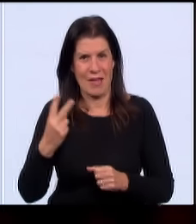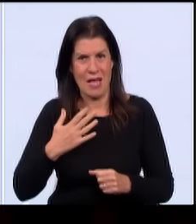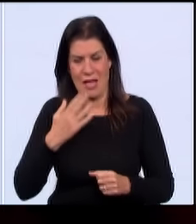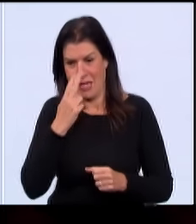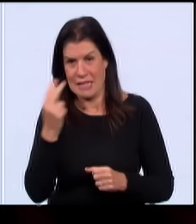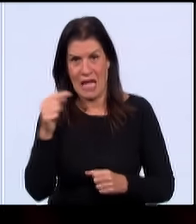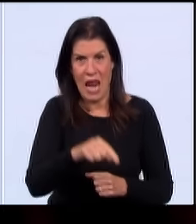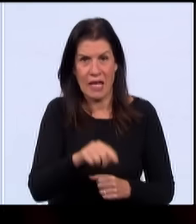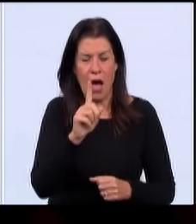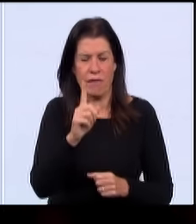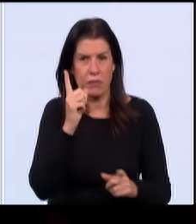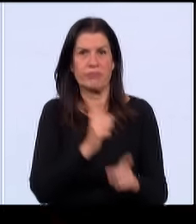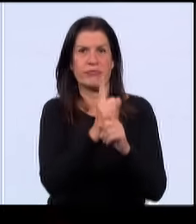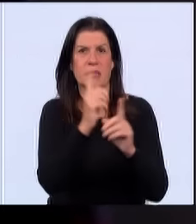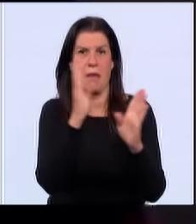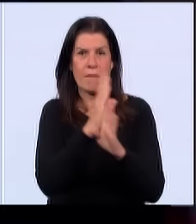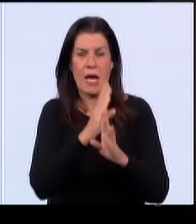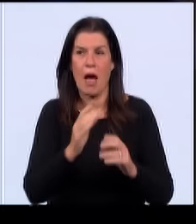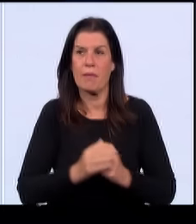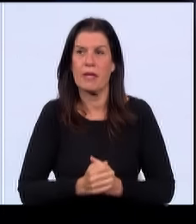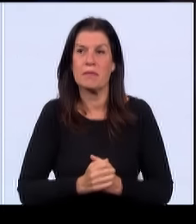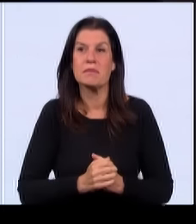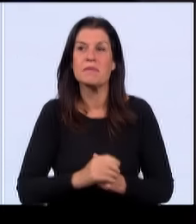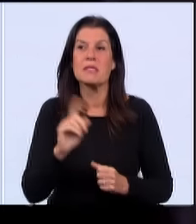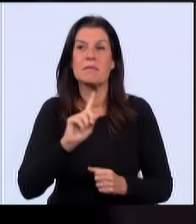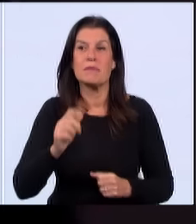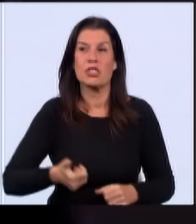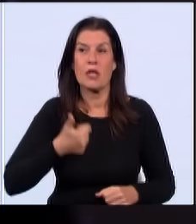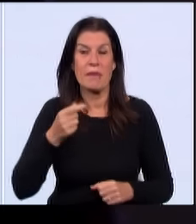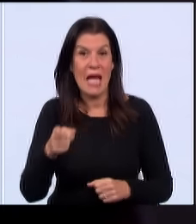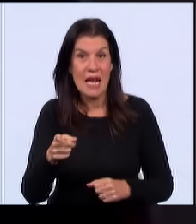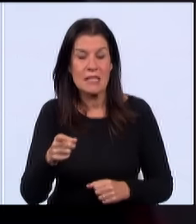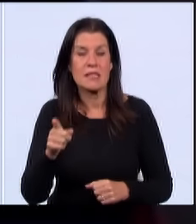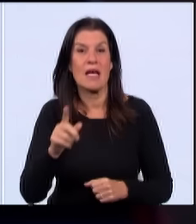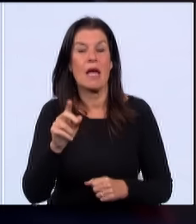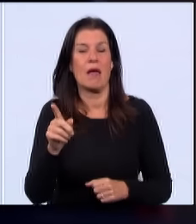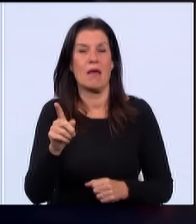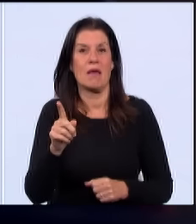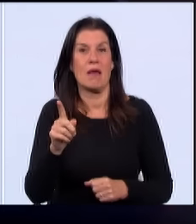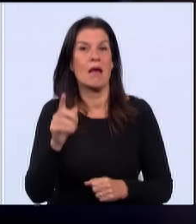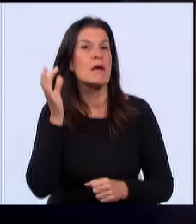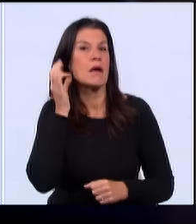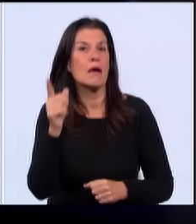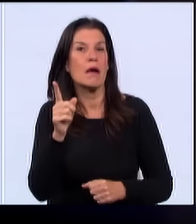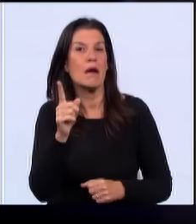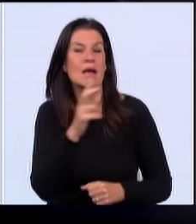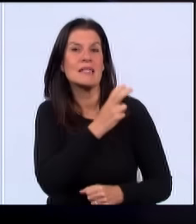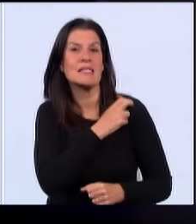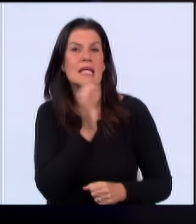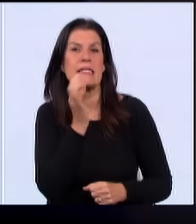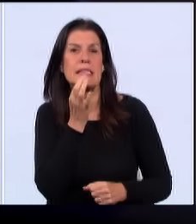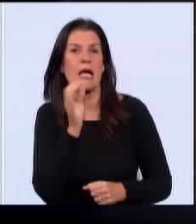חנן, קצין בדרגת רב סרן, אבל לפי דיווחים שונים, מי שבעיקר מנהלת אותה היא קצינה צעירה של פיקוד העורף,